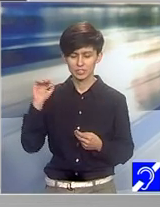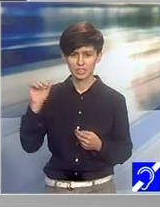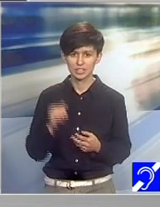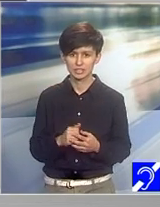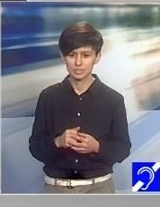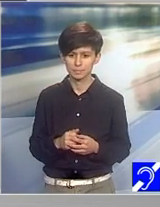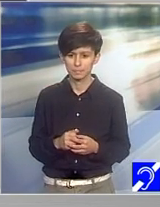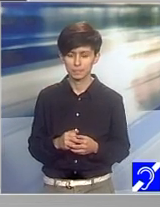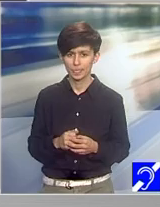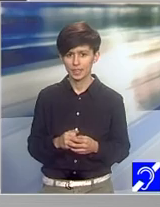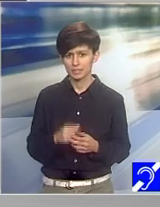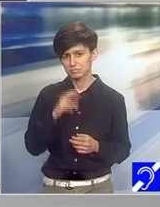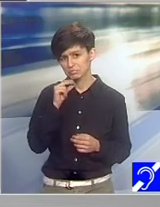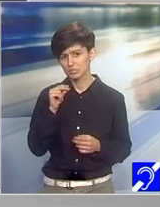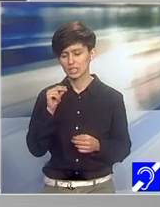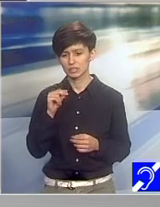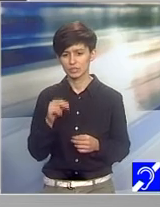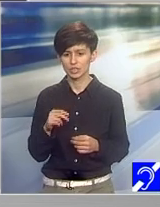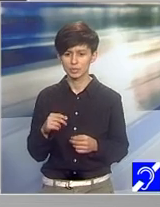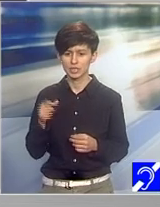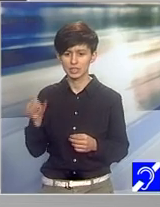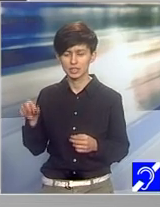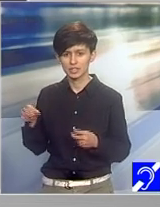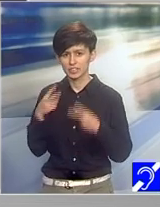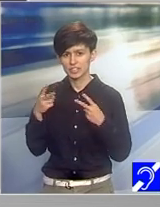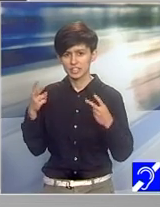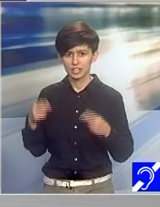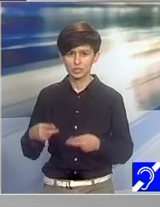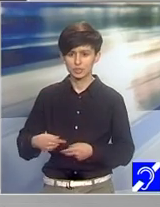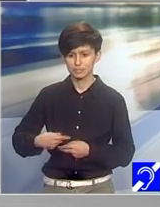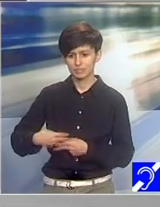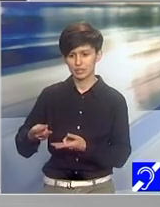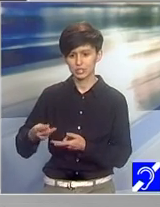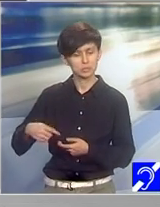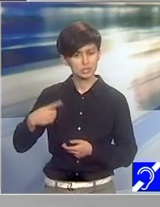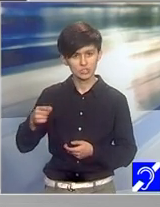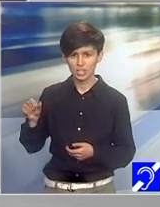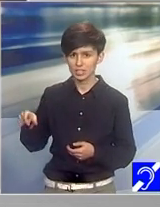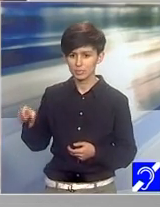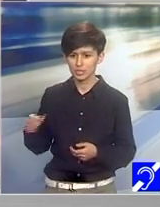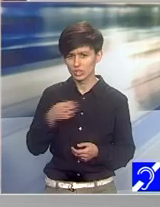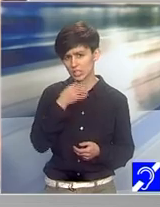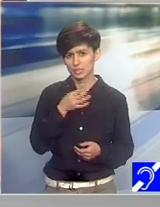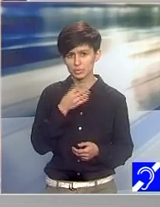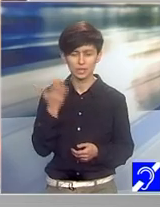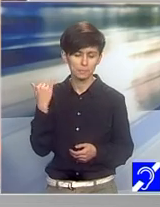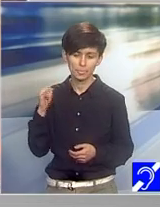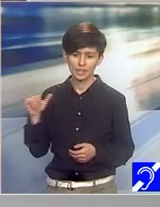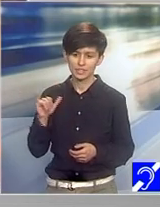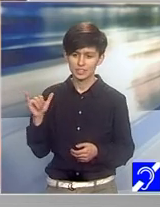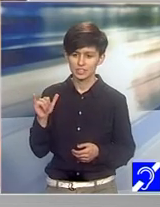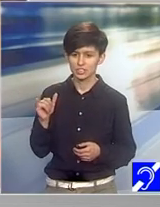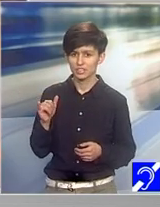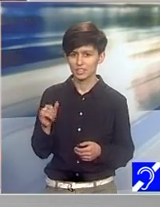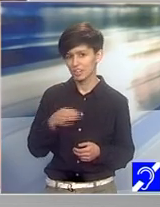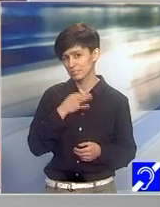Așa, da. Vizitatori care au fost, ei tot ne-au trimis. Tot timpul ne spun, o mai fost cineva la dumneavoastră și ne-au zis și